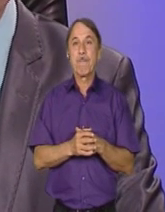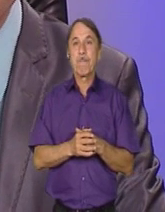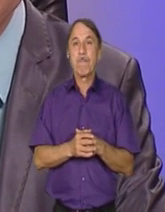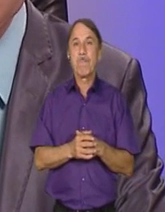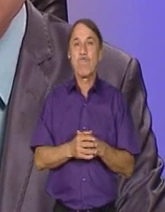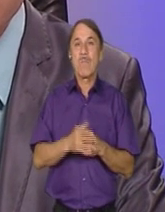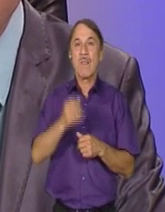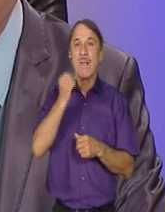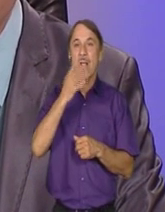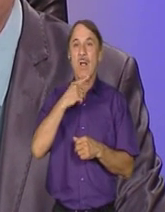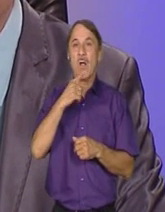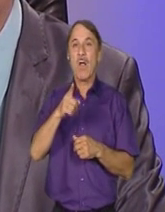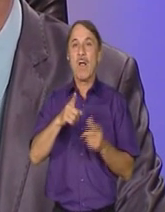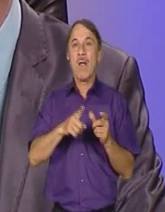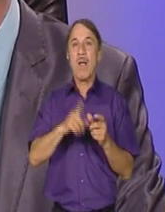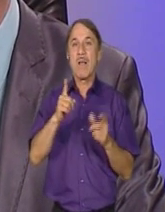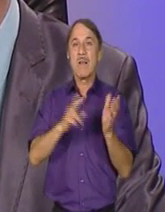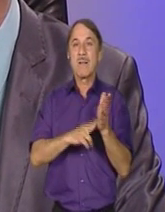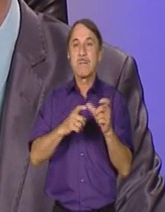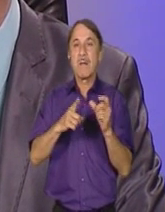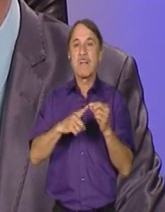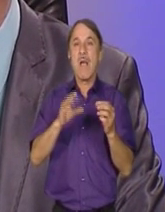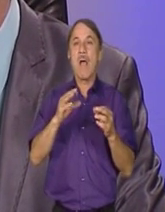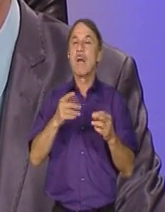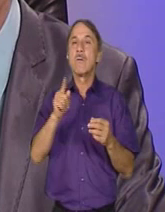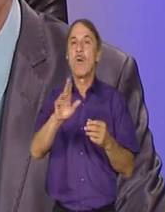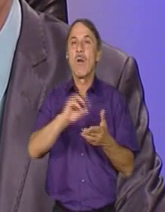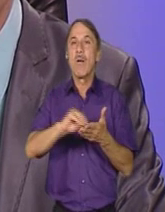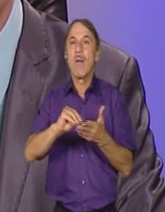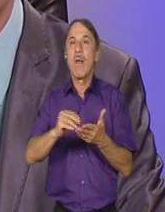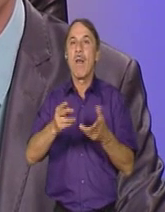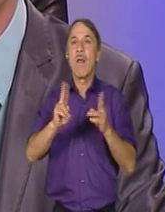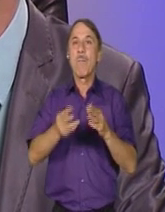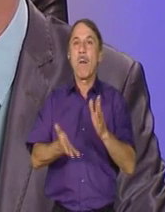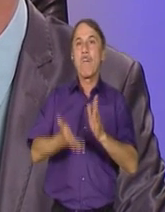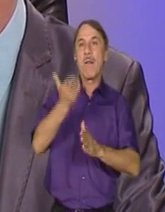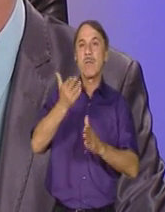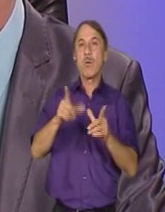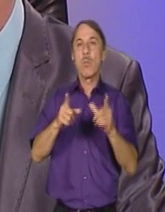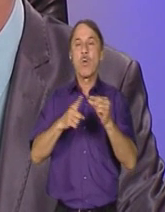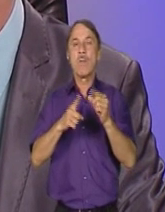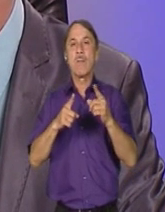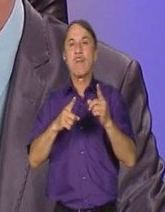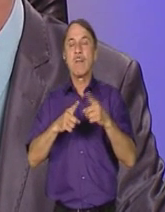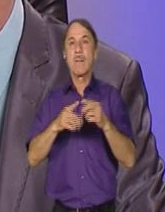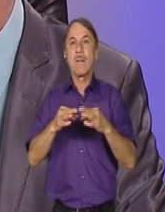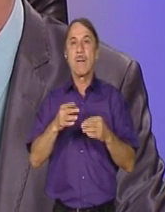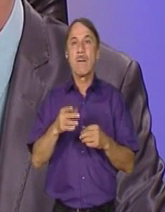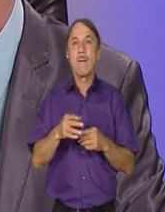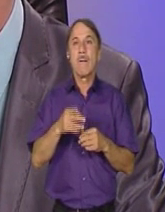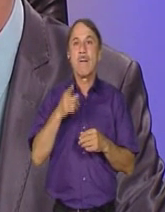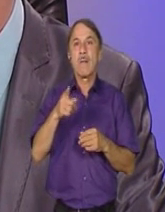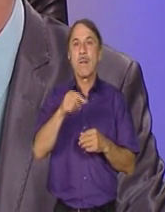Ilija, ako je ljudska glupost inspiracija za aforizam, znači li to da ima previše glupih koji vas